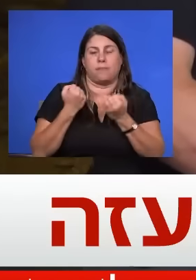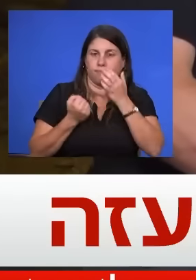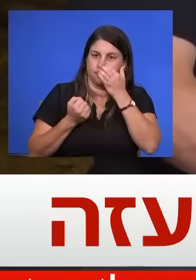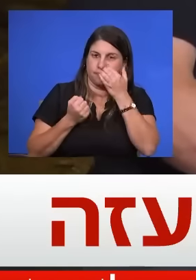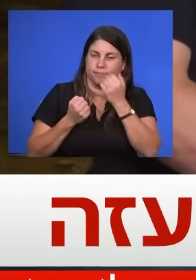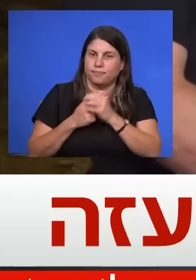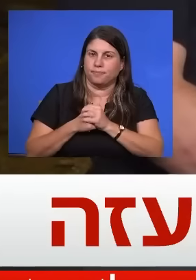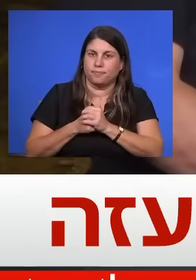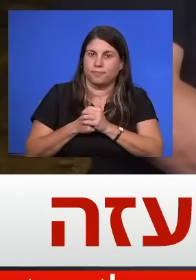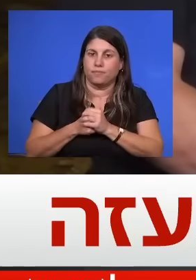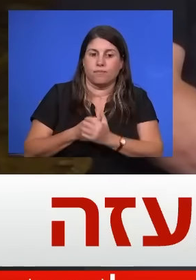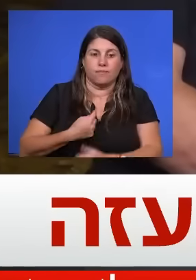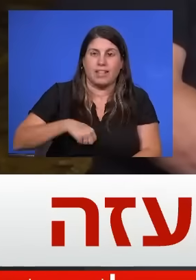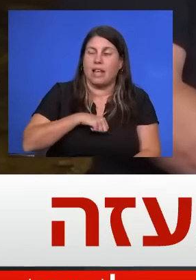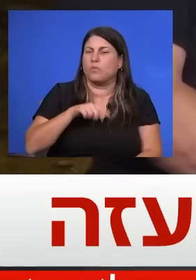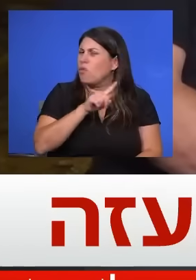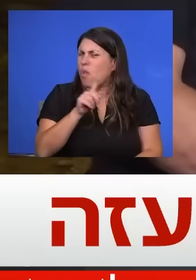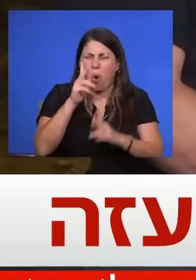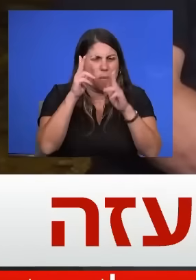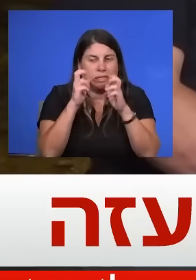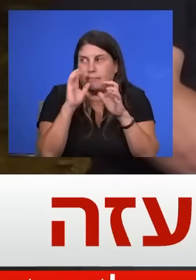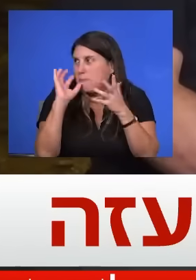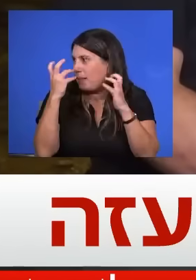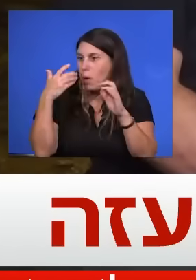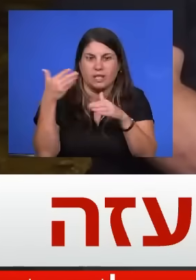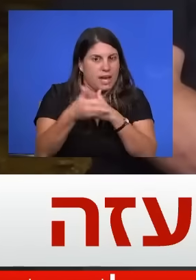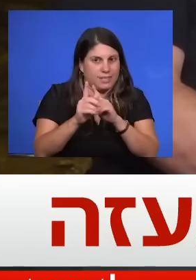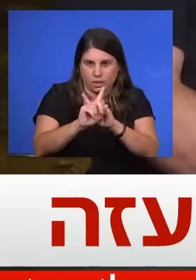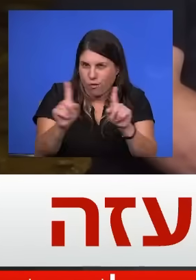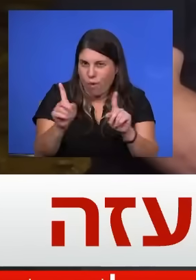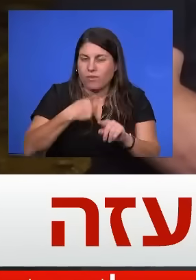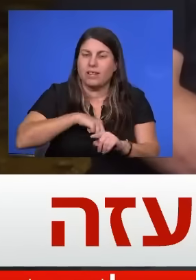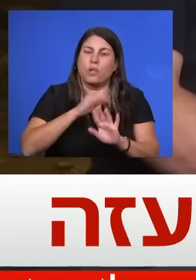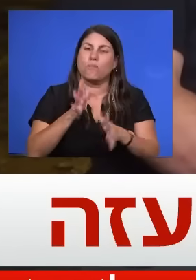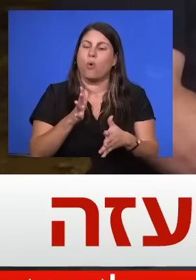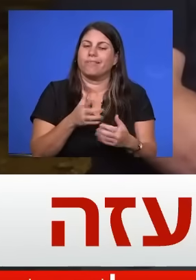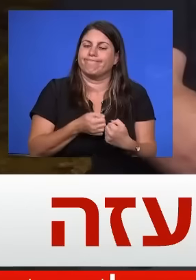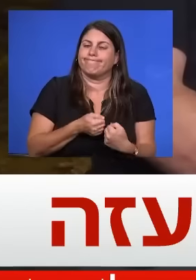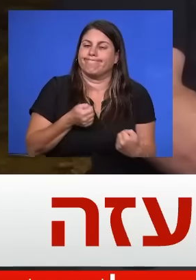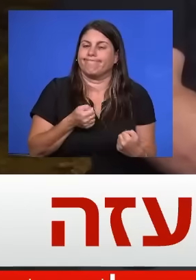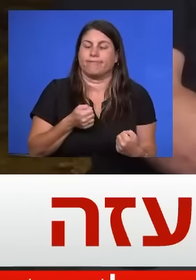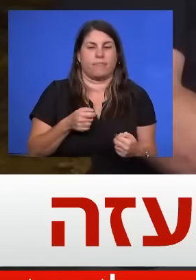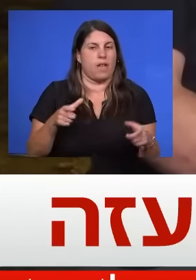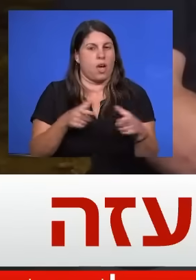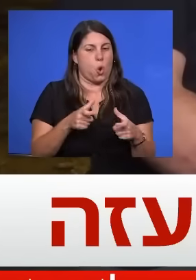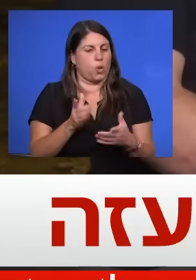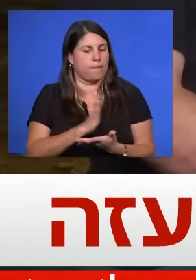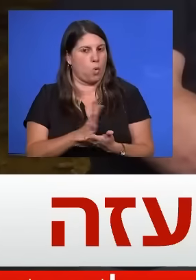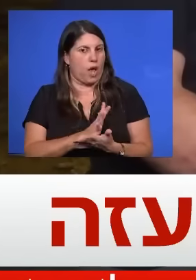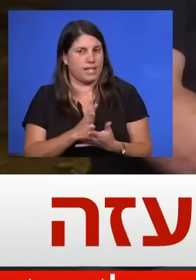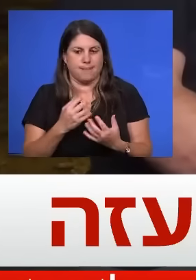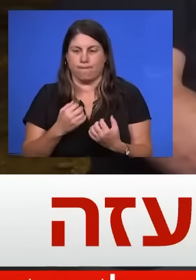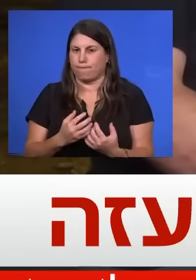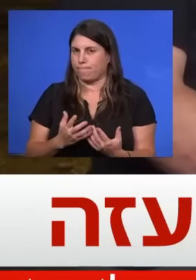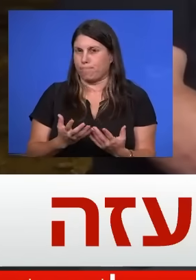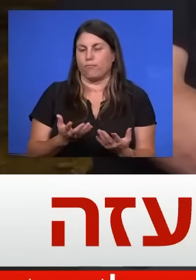אנחנו לא בציפייה מטורפת להיכנס, אבל אנחנו מאוד דרוכים. הכוחות דרוכים, מוכנים. זה התפקיד שלנו.